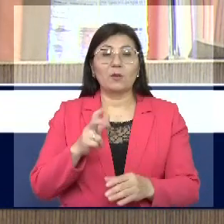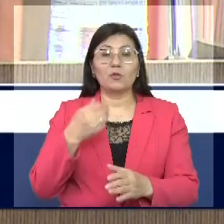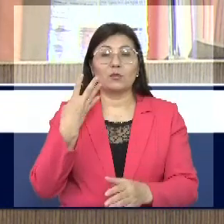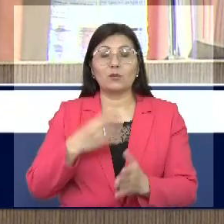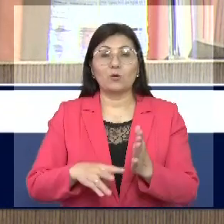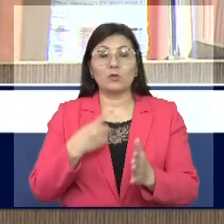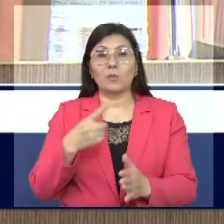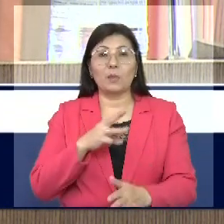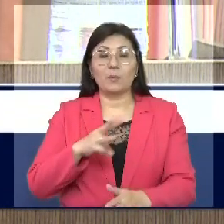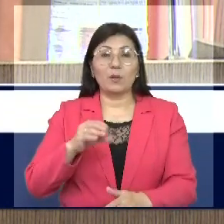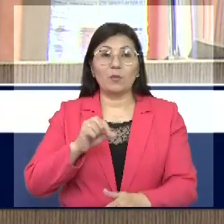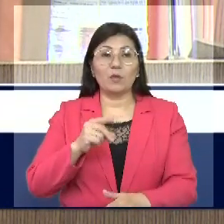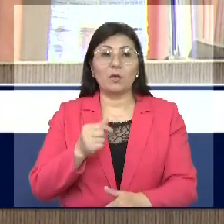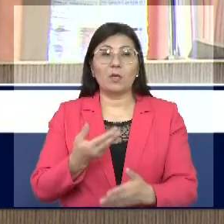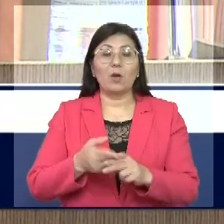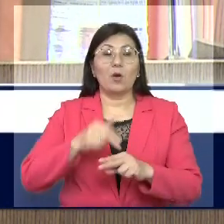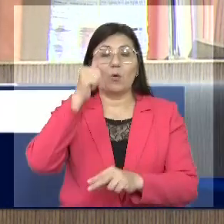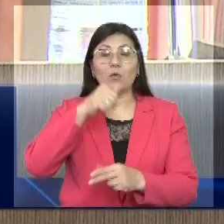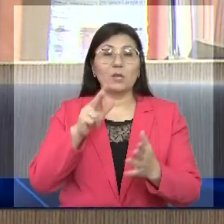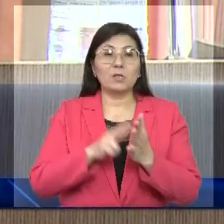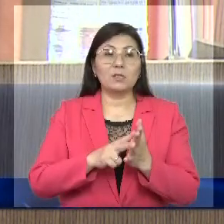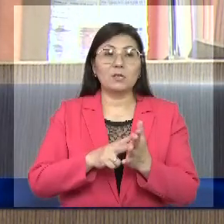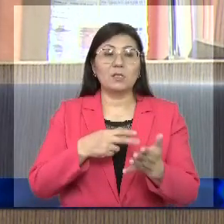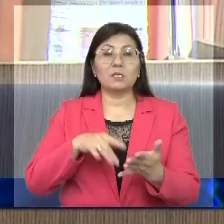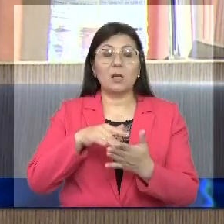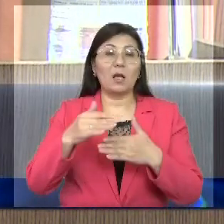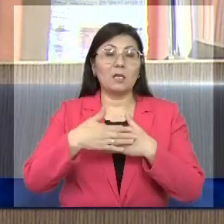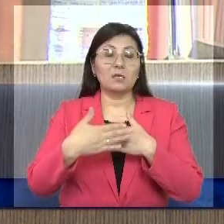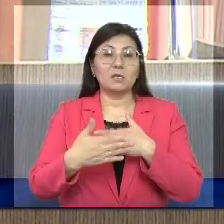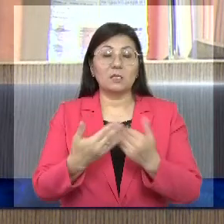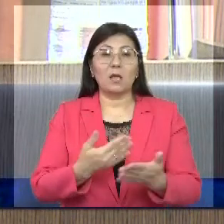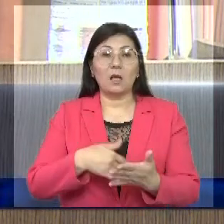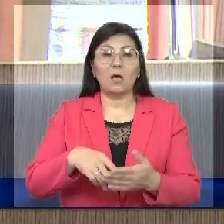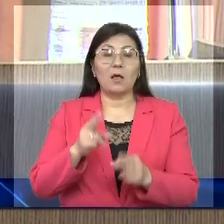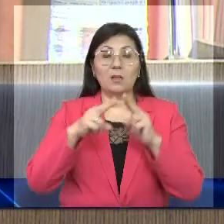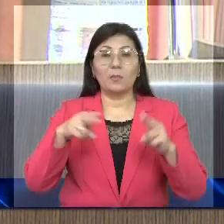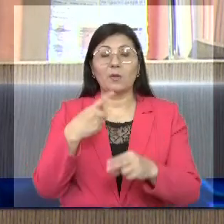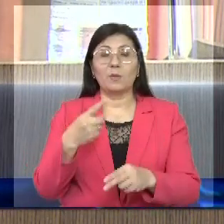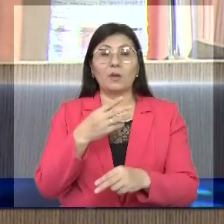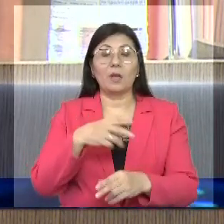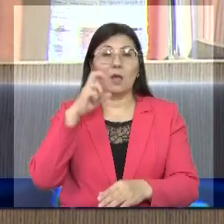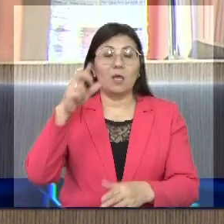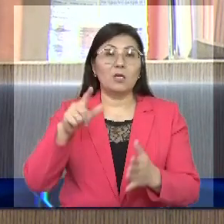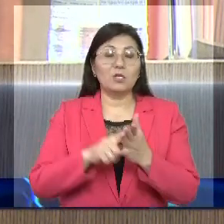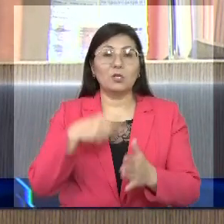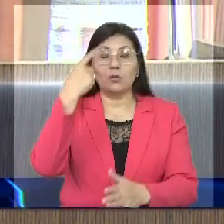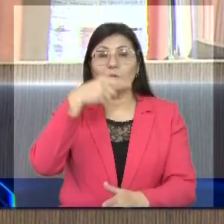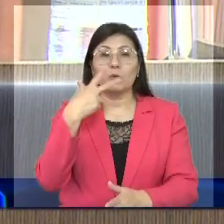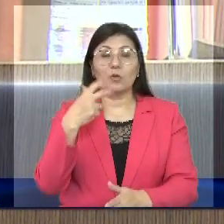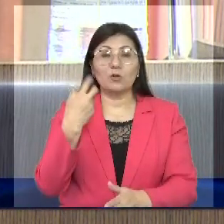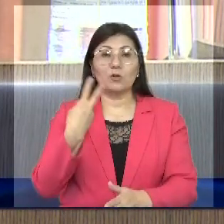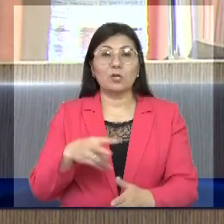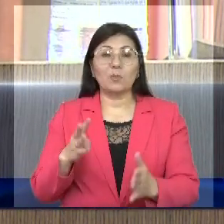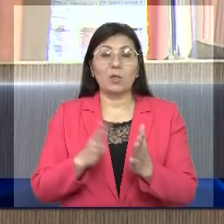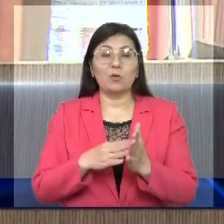394 миллион теңге. Ағымдағы жылы 8 қала сыртындағы лагерь, оның ішінде бір ғана мемлекеттік, жетеуі жекеменшік,